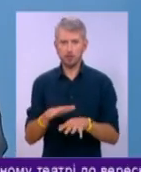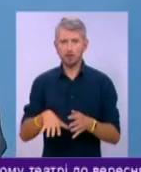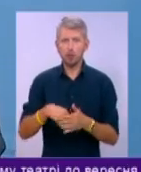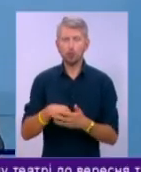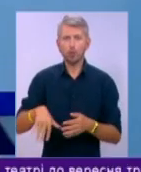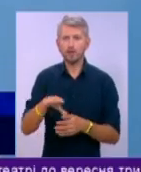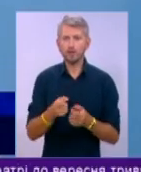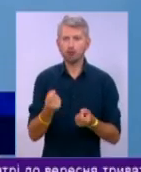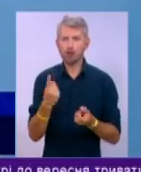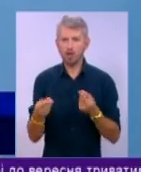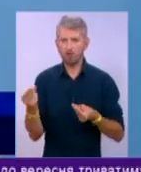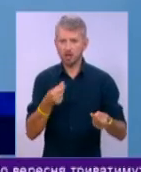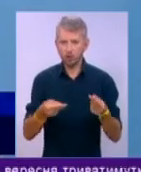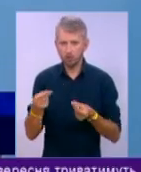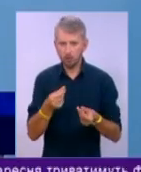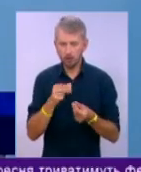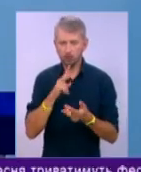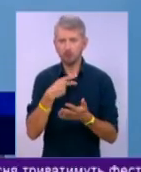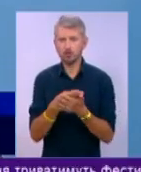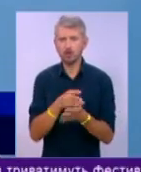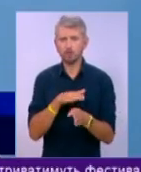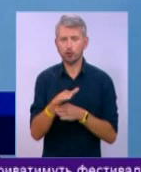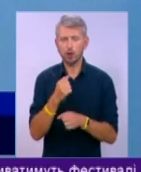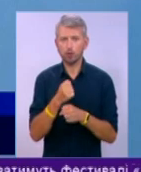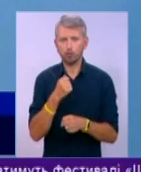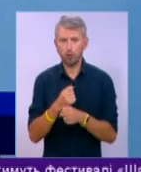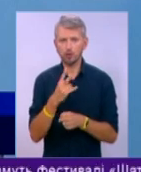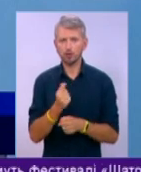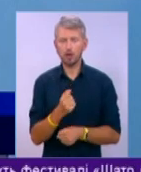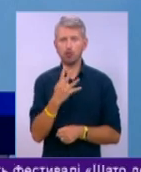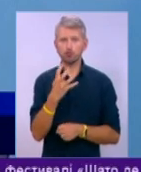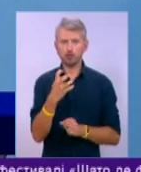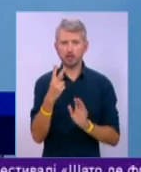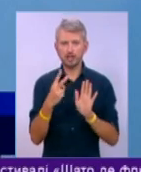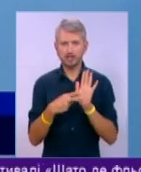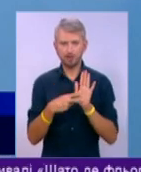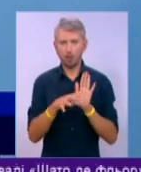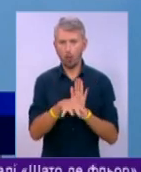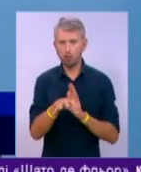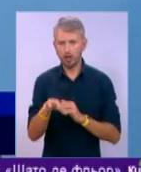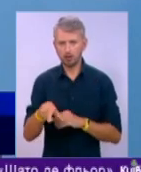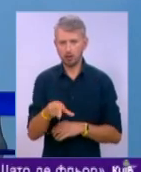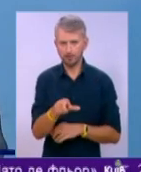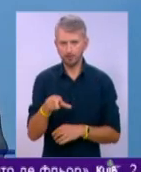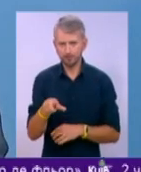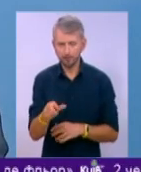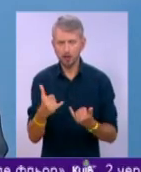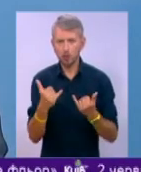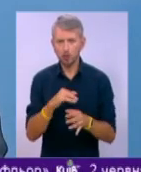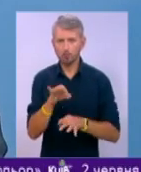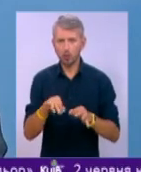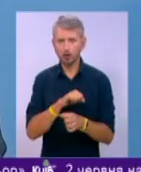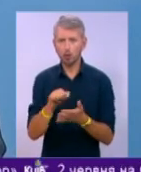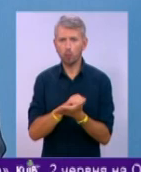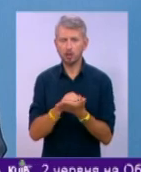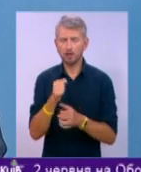всіх джерел фінансування передбачається виконання роботи на 407 об'єктах. На сьогодні проєктна